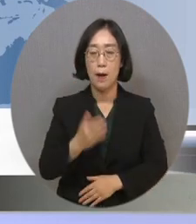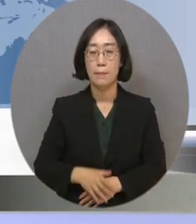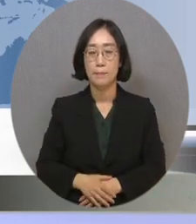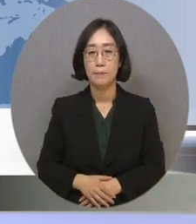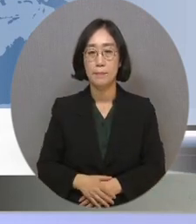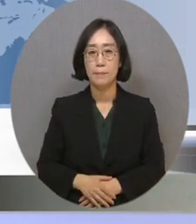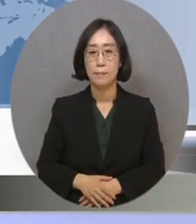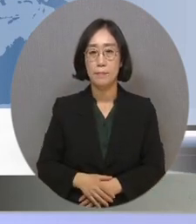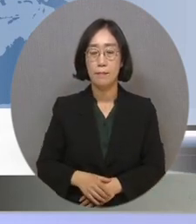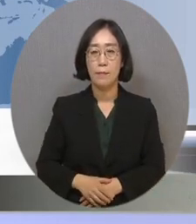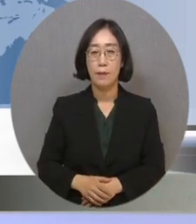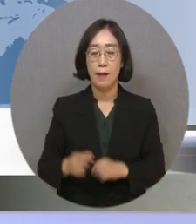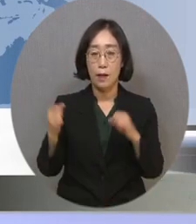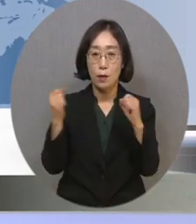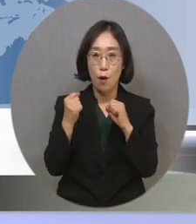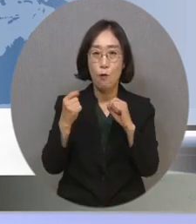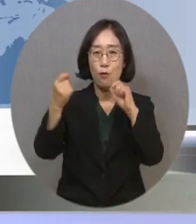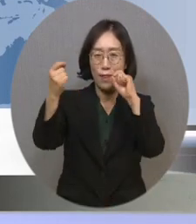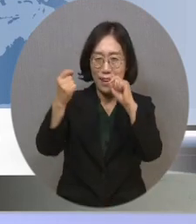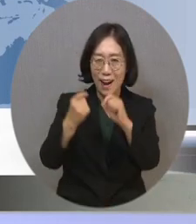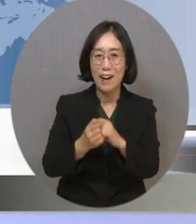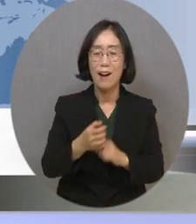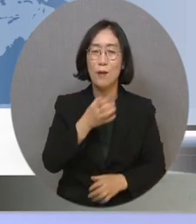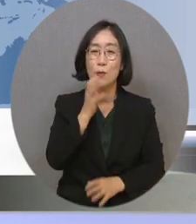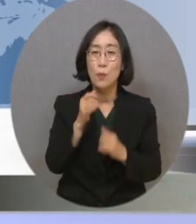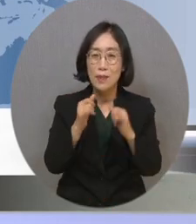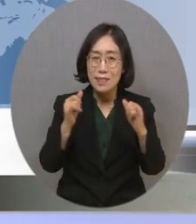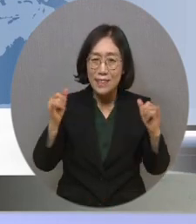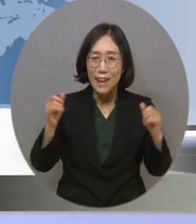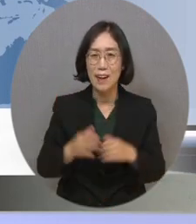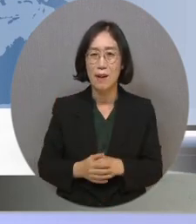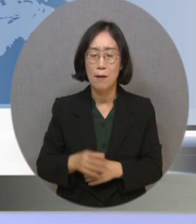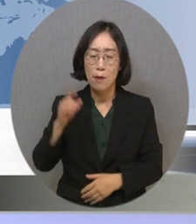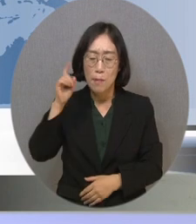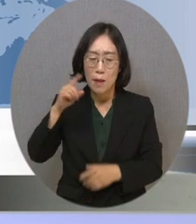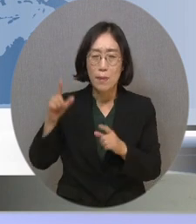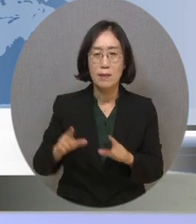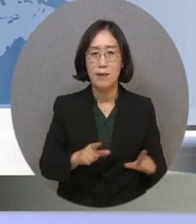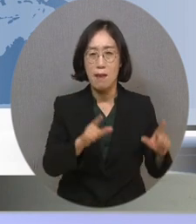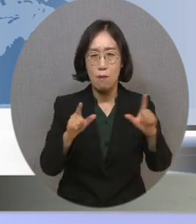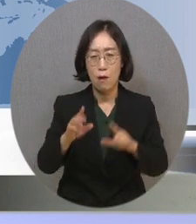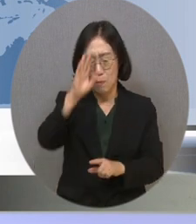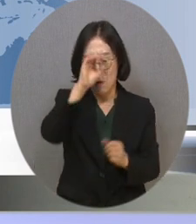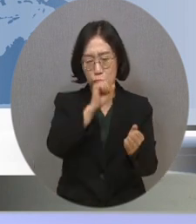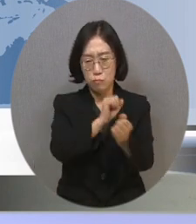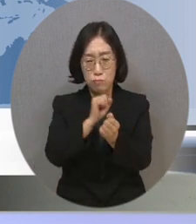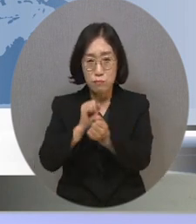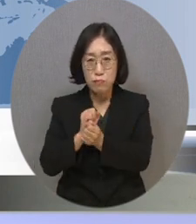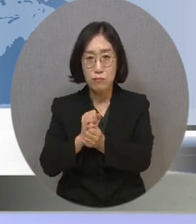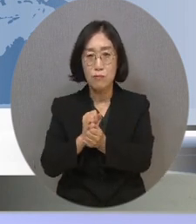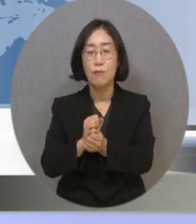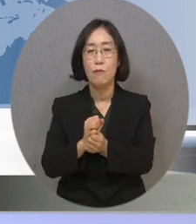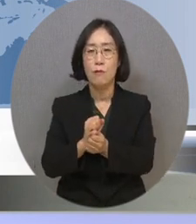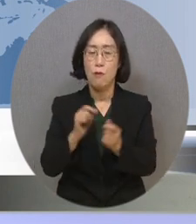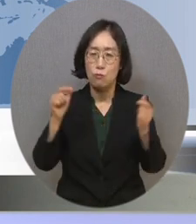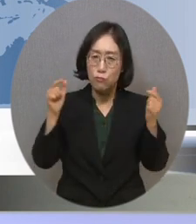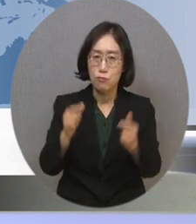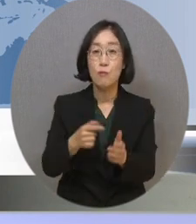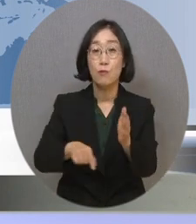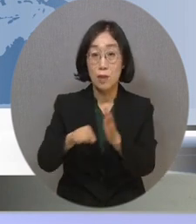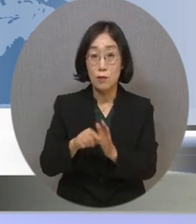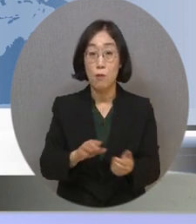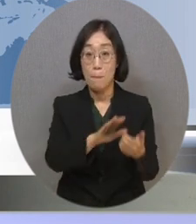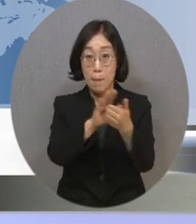본격적인 겨울을 앞두고 어르신들의 건강한 일상 생활과 감염병 예방을 위해 보건 복지부가 노인